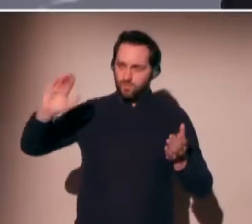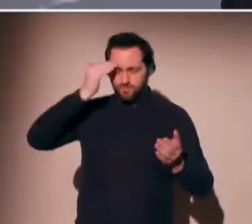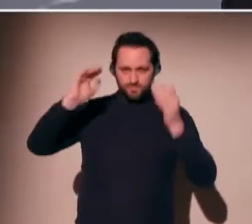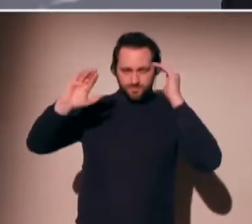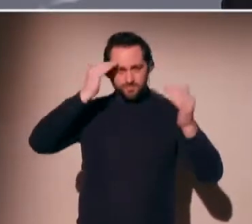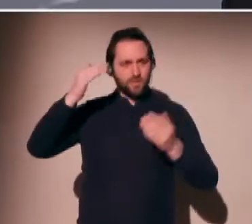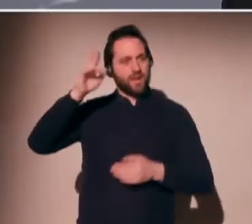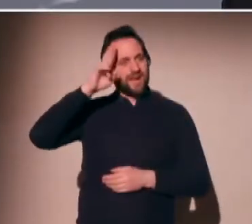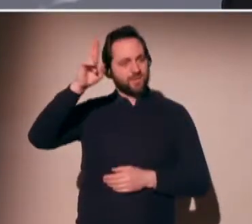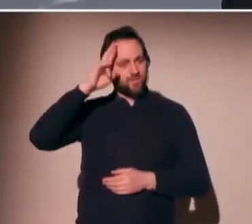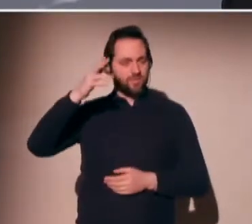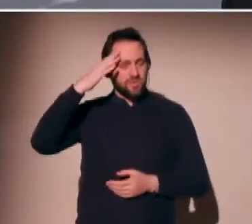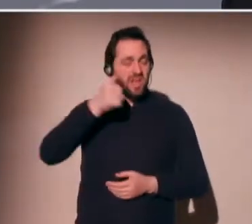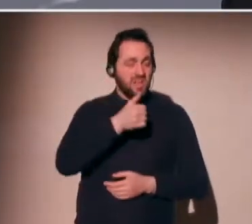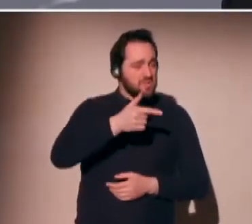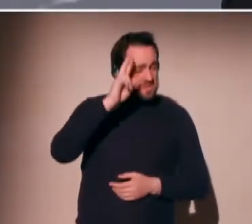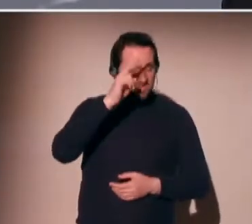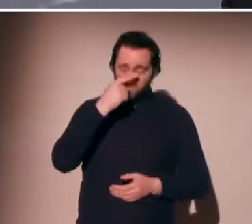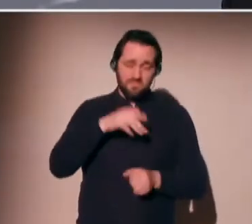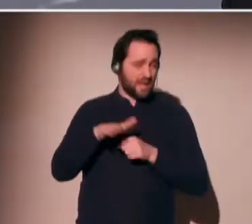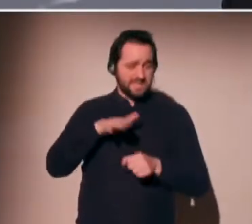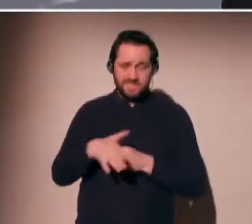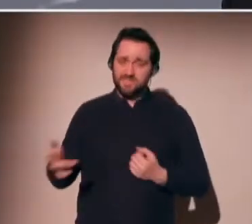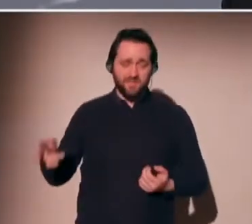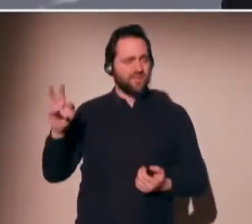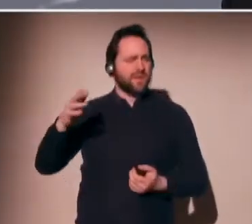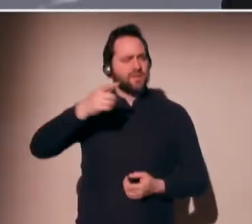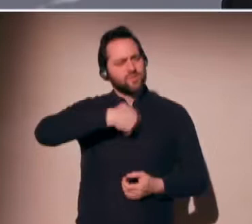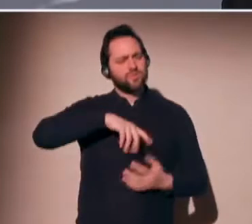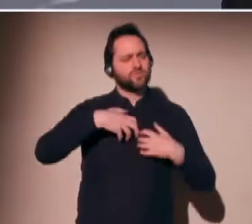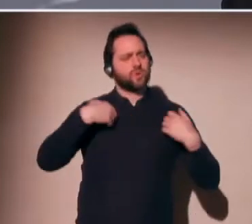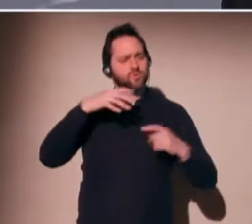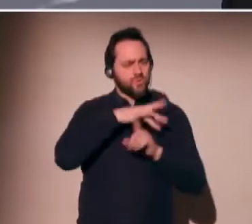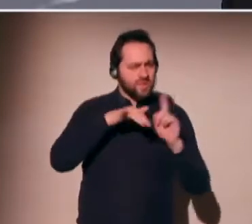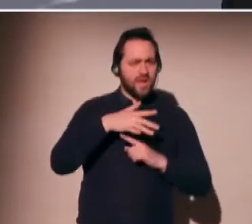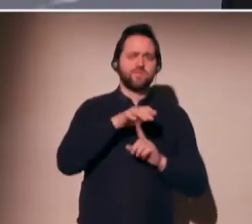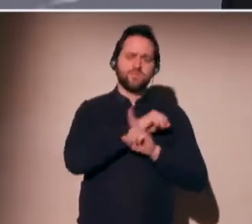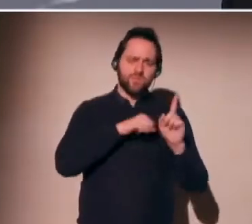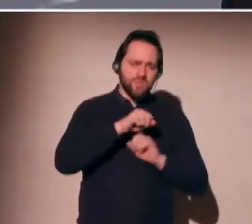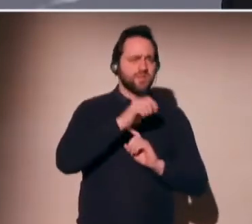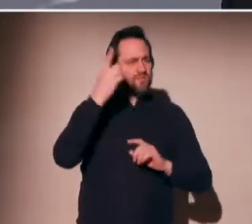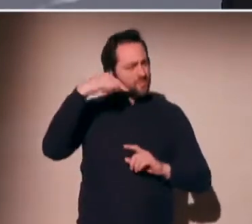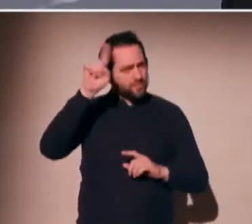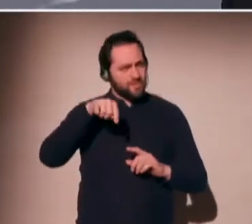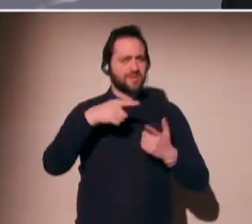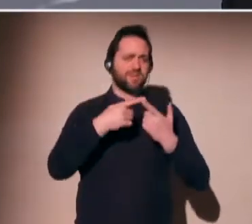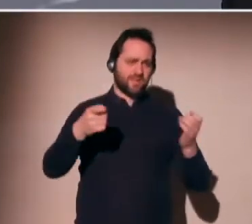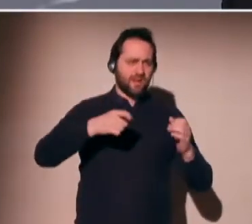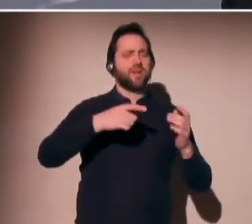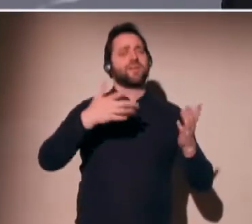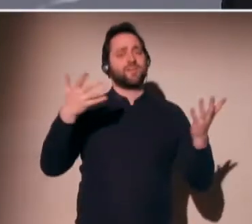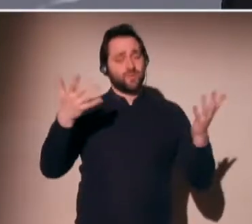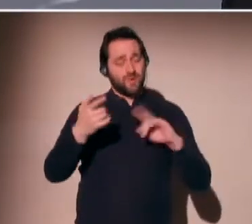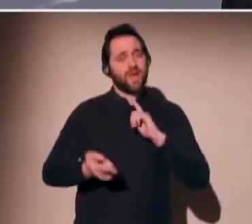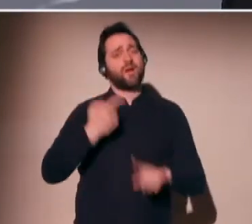sciences sociales, en sociologie, en philosophie, le fait que la capacité de trouver des explications causales lorsqu'on a